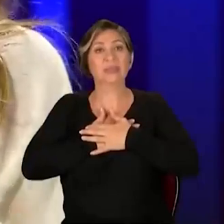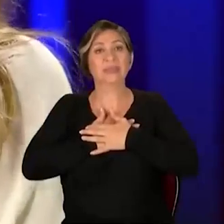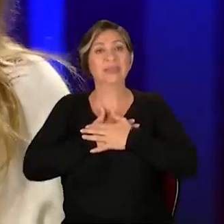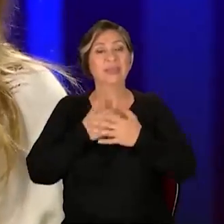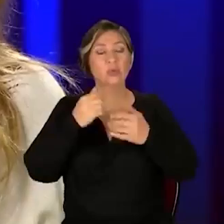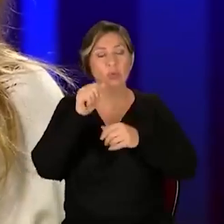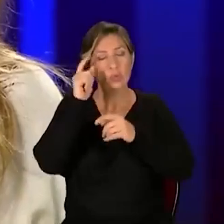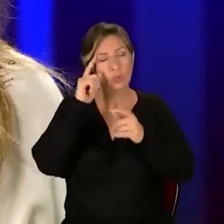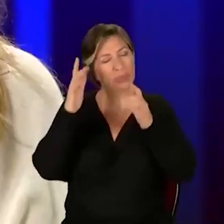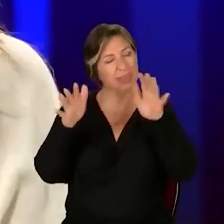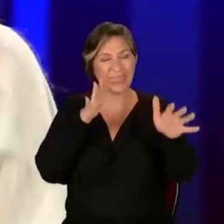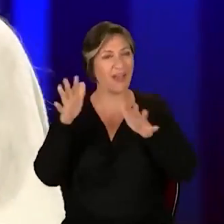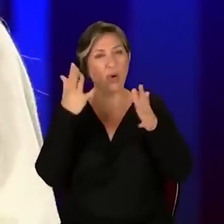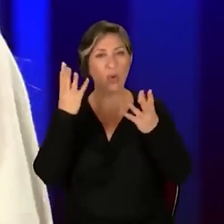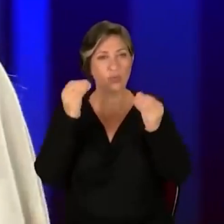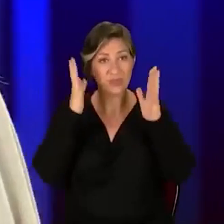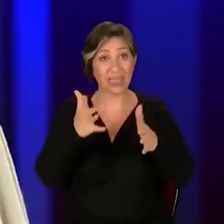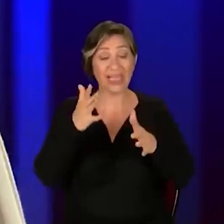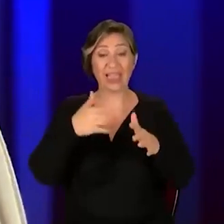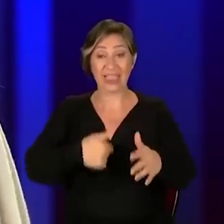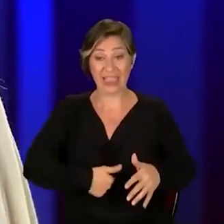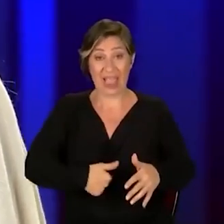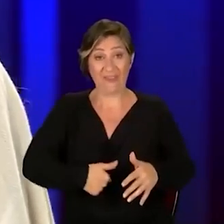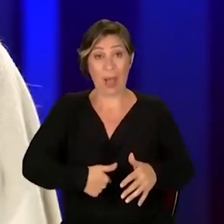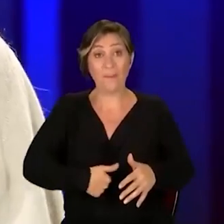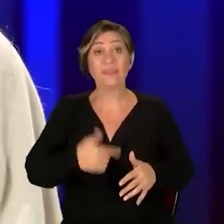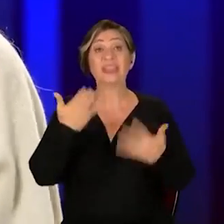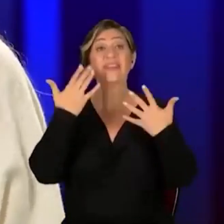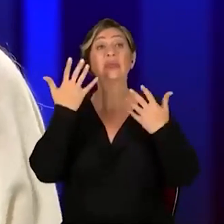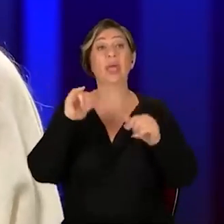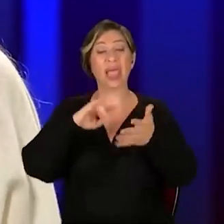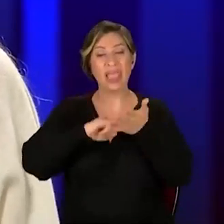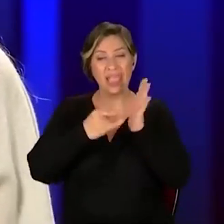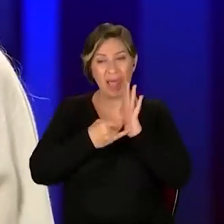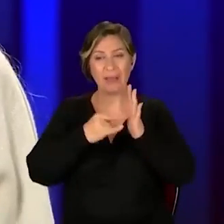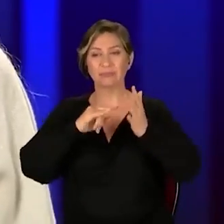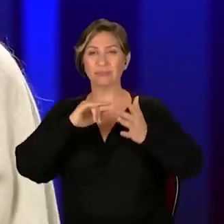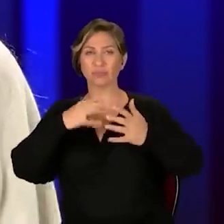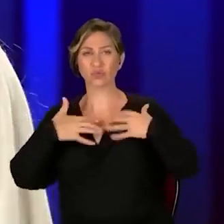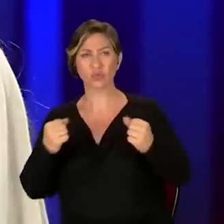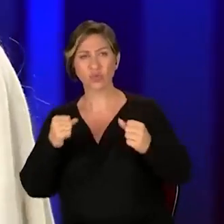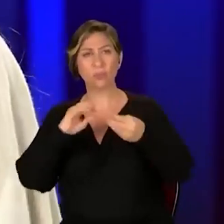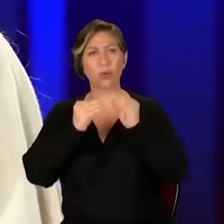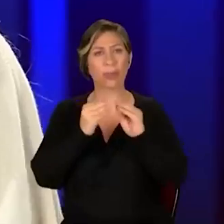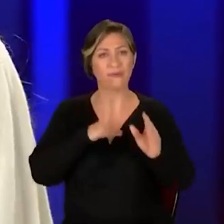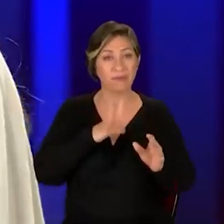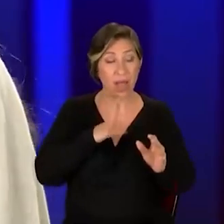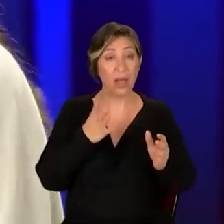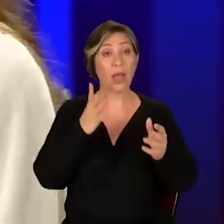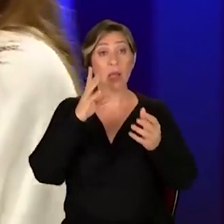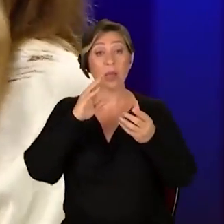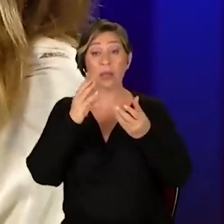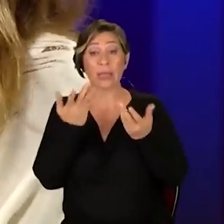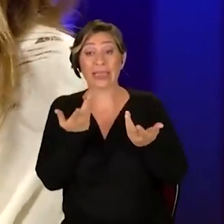duygusal travmaların daha fazladır. Eğer diyafram nefesi almıyorsan, irade ve güçle ilgili travmaların vardır. İrade ve güçle ilgili bir